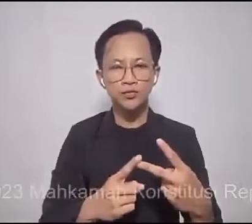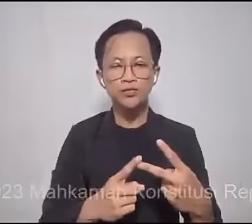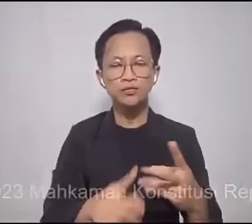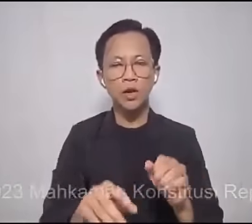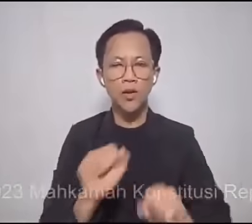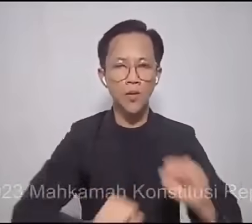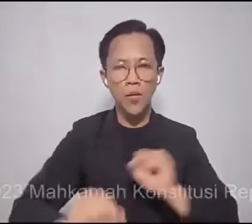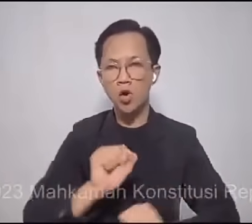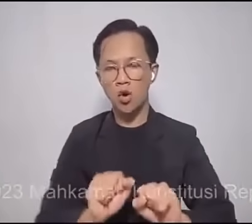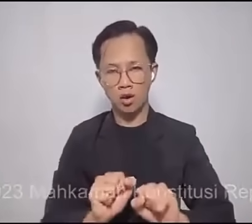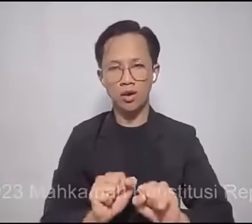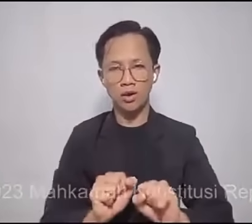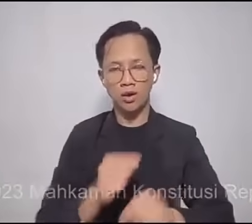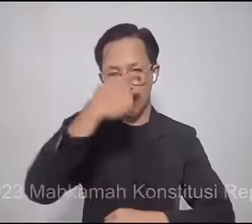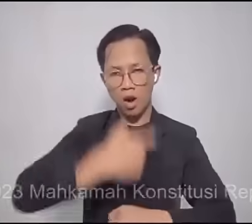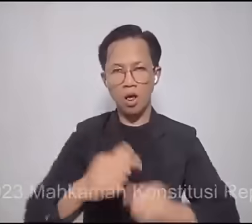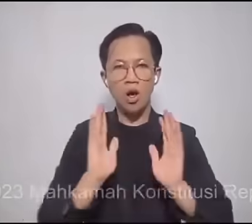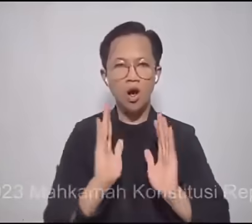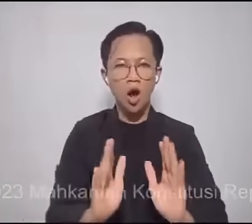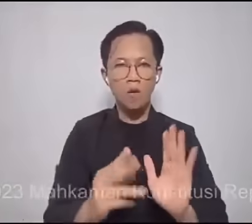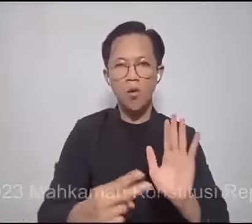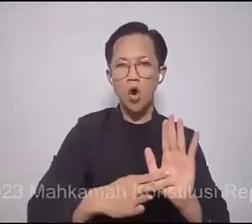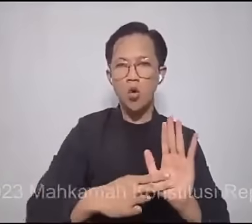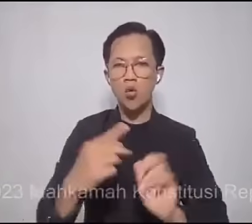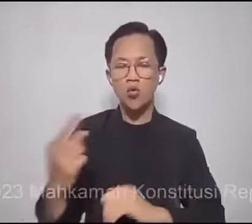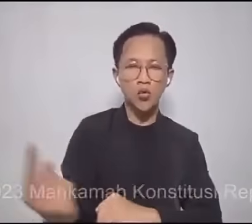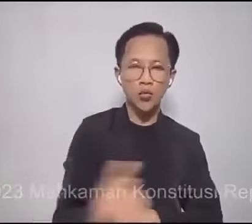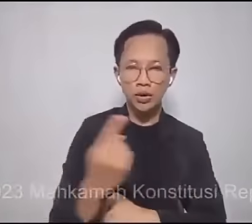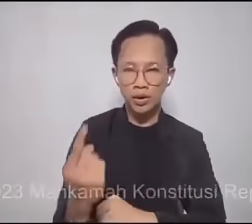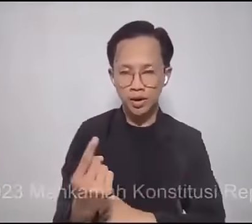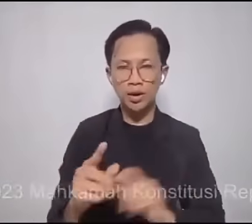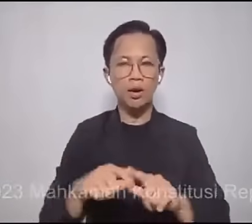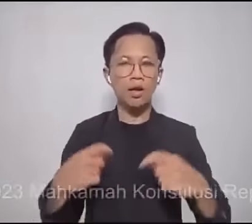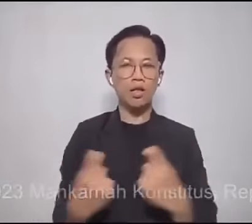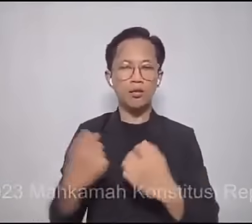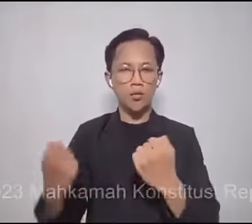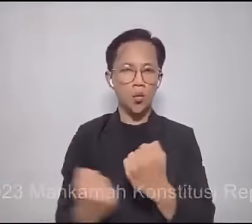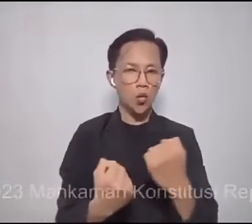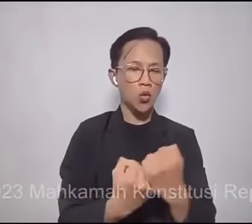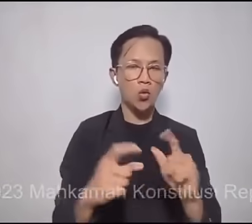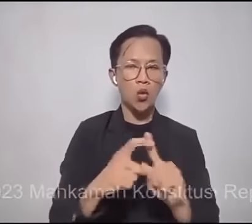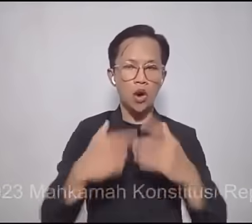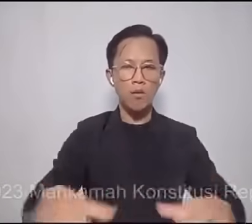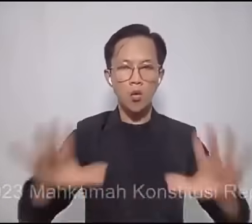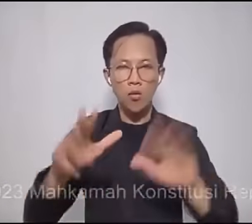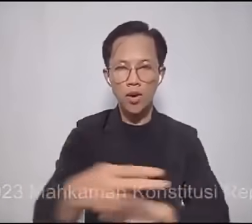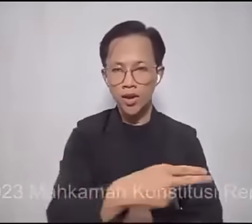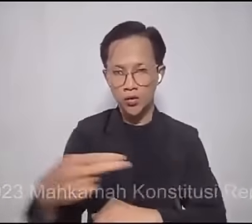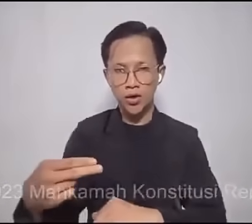advokat Nusantara perkat nusantara dan tim pembela demokrasi Indonesia